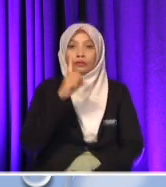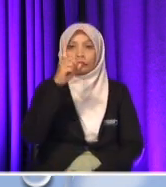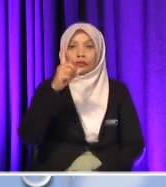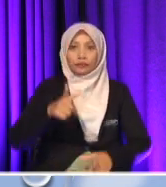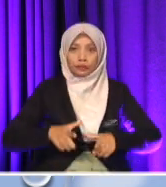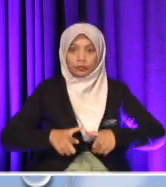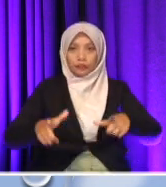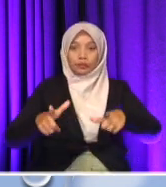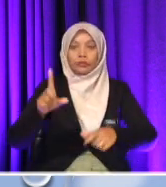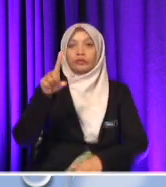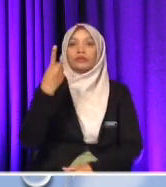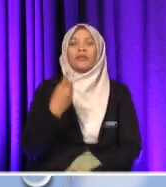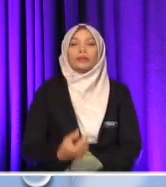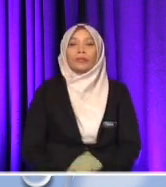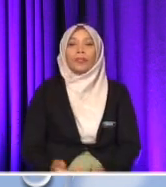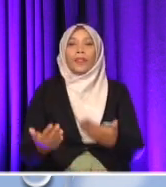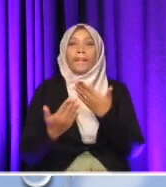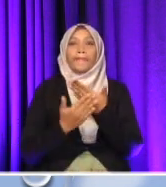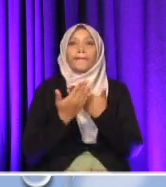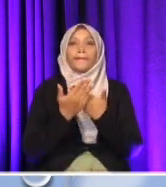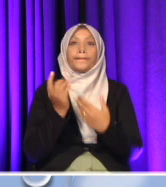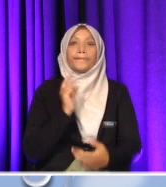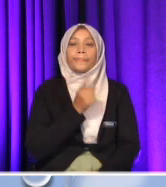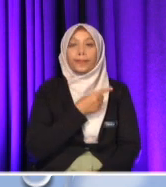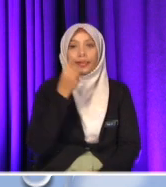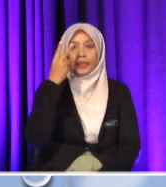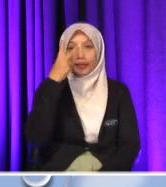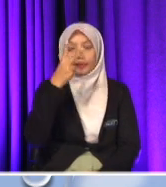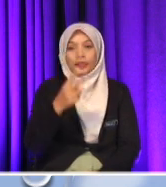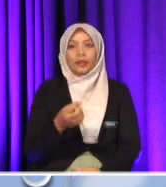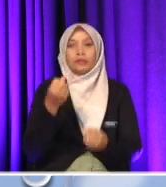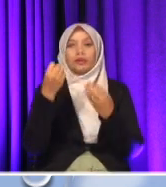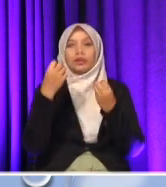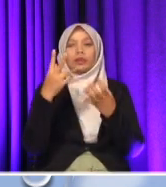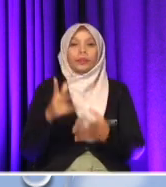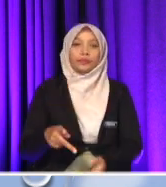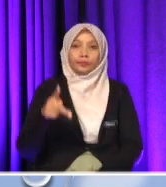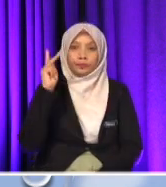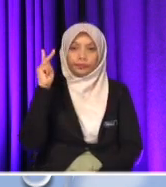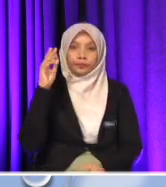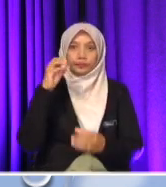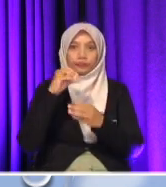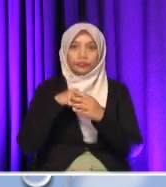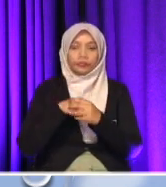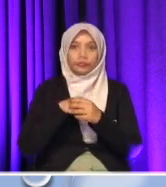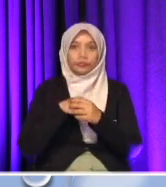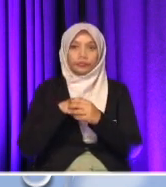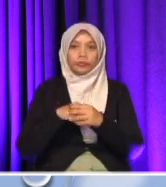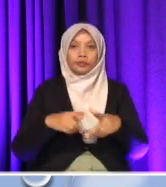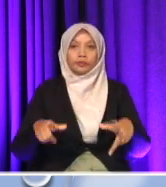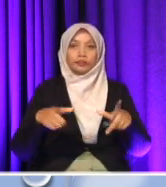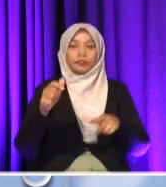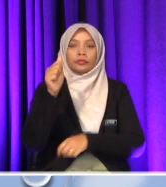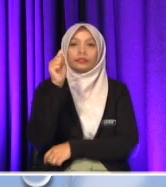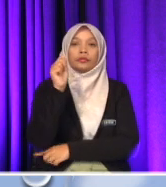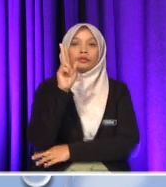tidak ada cabang-cabang. Okey, yang paling mudah untuk kita tengok. Dan ini banyak sikitlah kuasa dalam liter AU kan. Kuasa ni kita ada 3 kuasa dalam